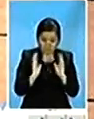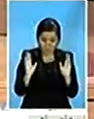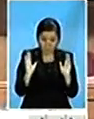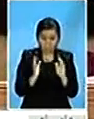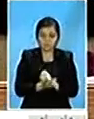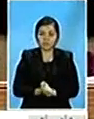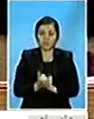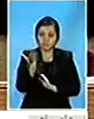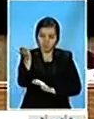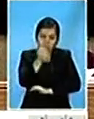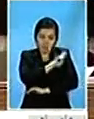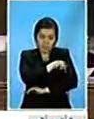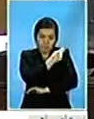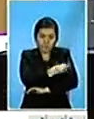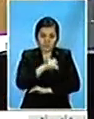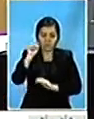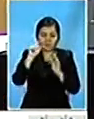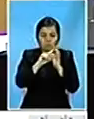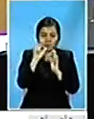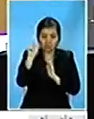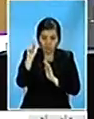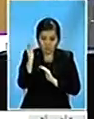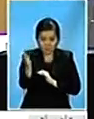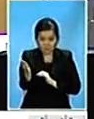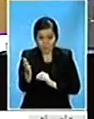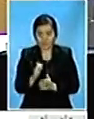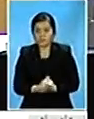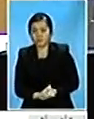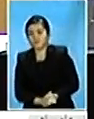มากเชิญคุณหมอสุกิจอัตโธปกรณ์ครับ